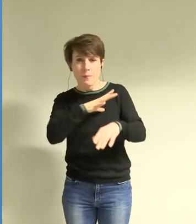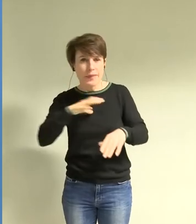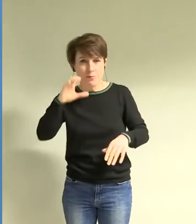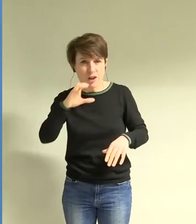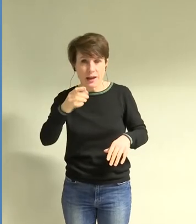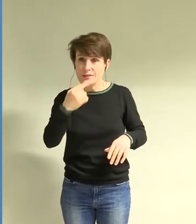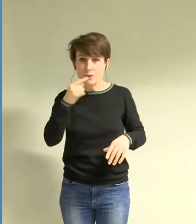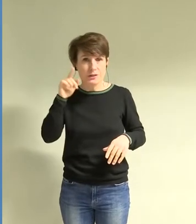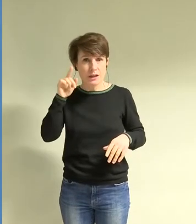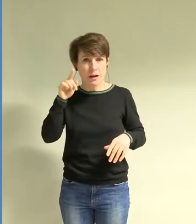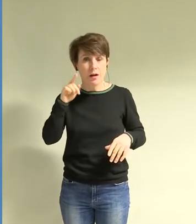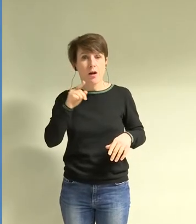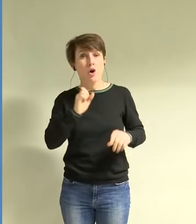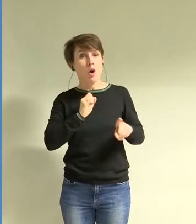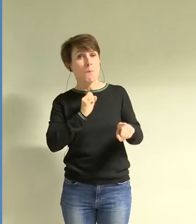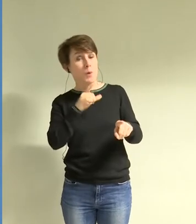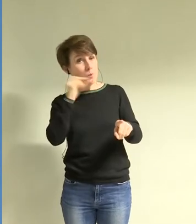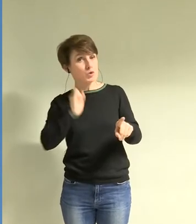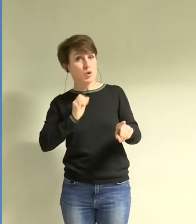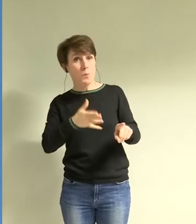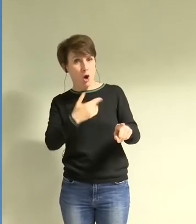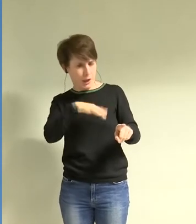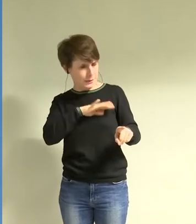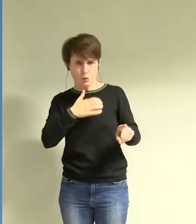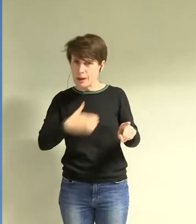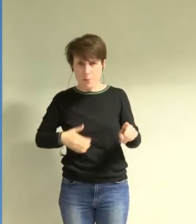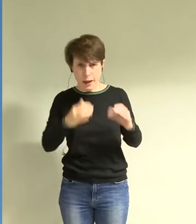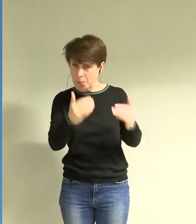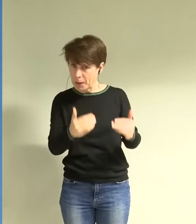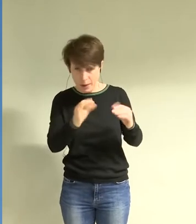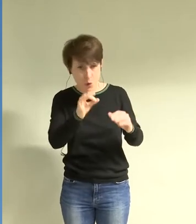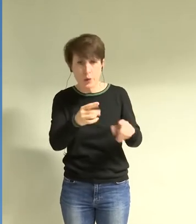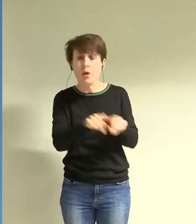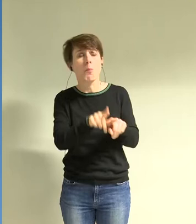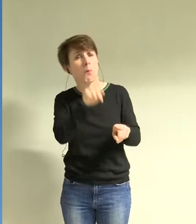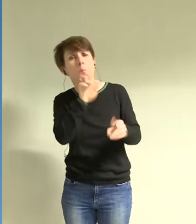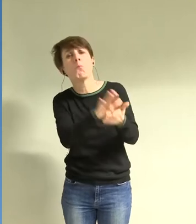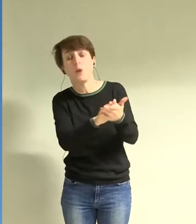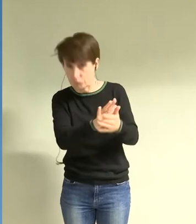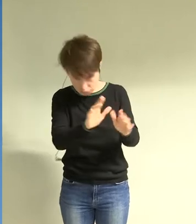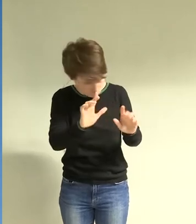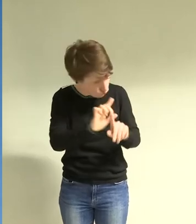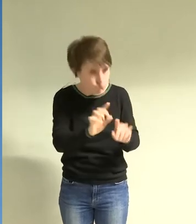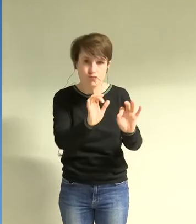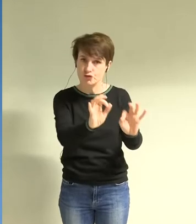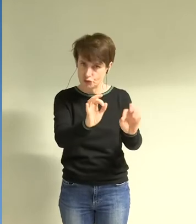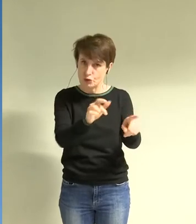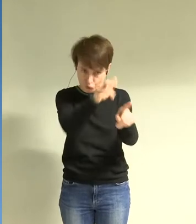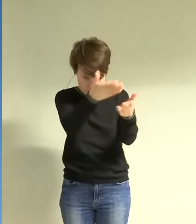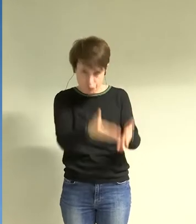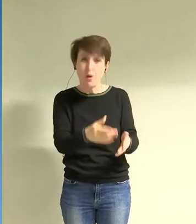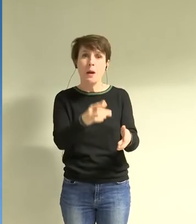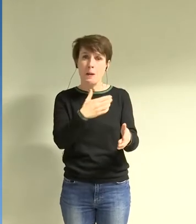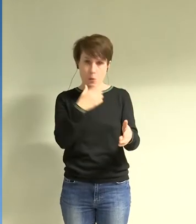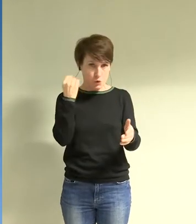d'exonérer eric piolle de ses responsabilités de maire si responsabilités de mère doivent s'exercer dans ce domaine il